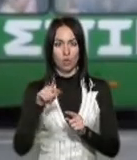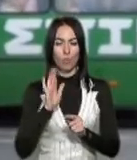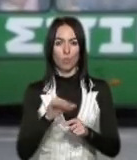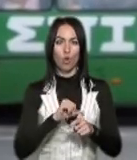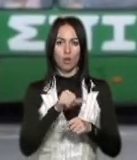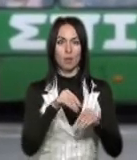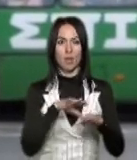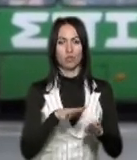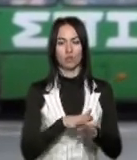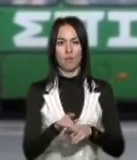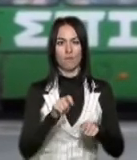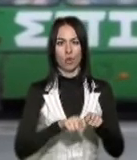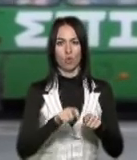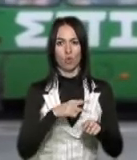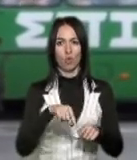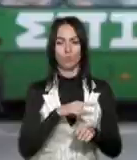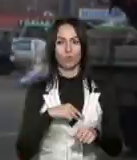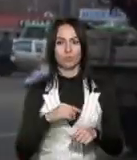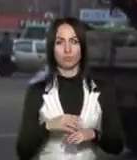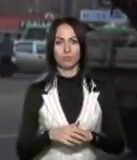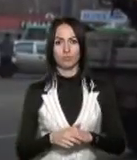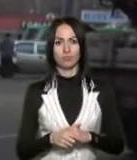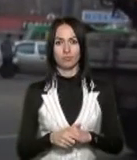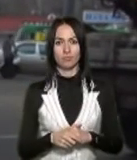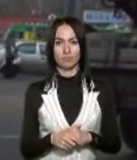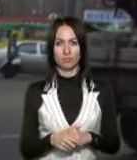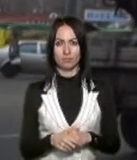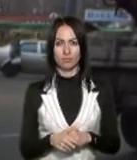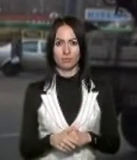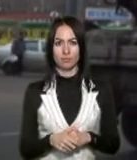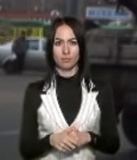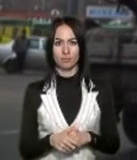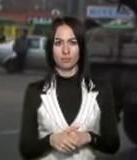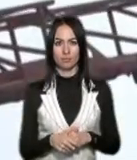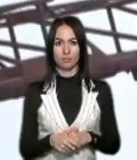рішення виконкому. Буде окреме рішення виконкому.